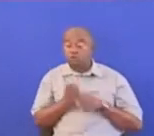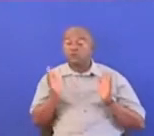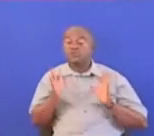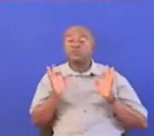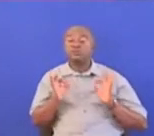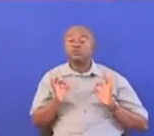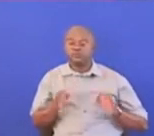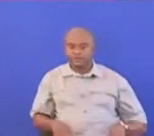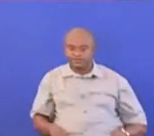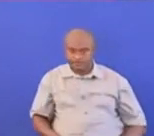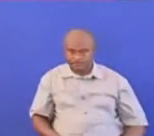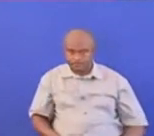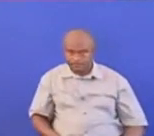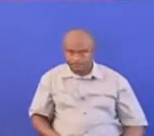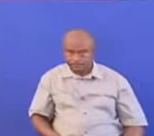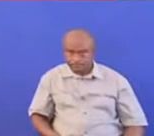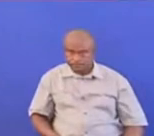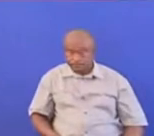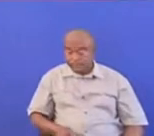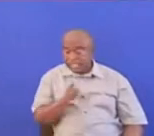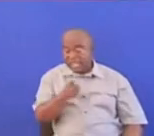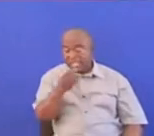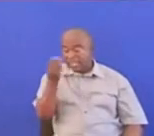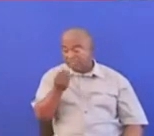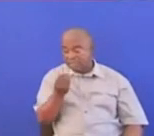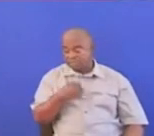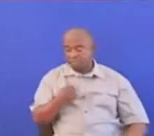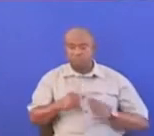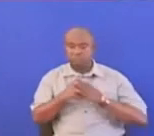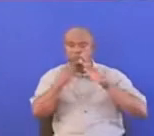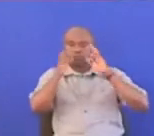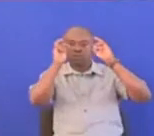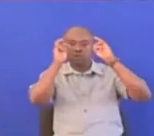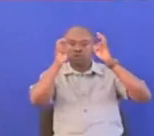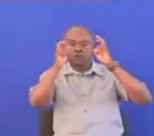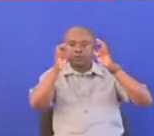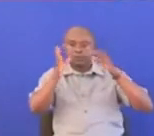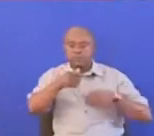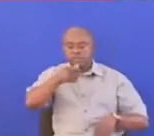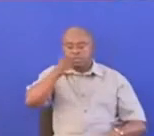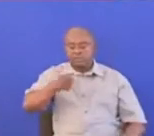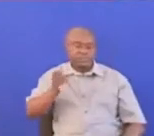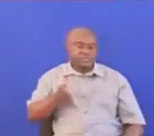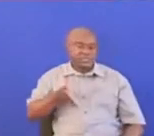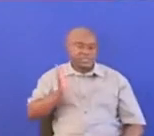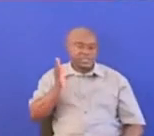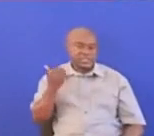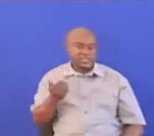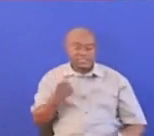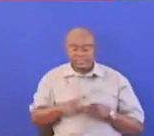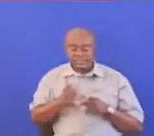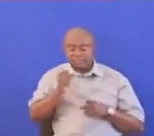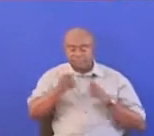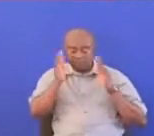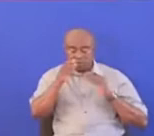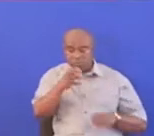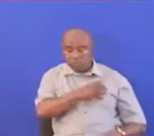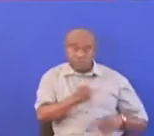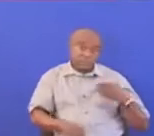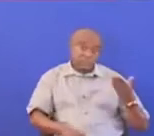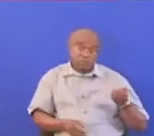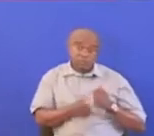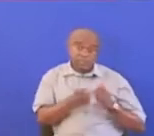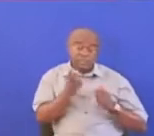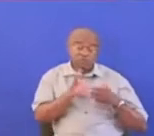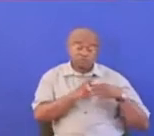wahifadhi. Kwa hiyo Mheshimiwa Spika, kwa haya machache naunga mkono hoja, naipongeza serikali, nampongeza Mheshimiwa Waziri wa